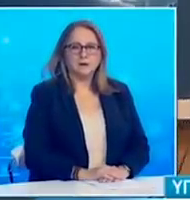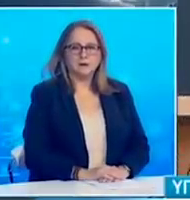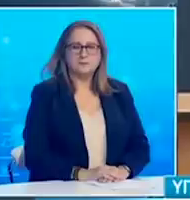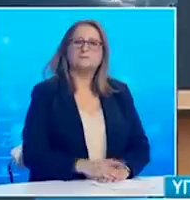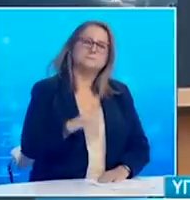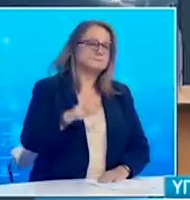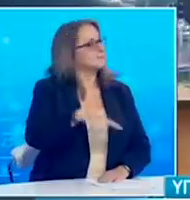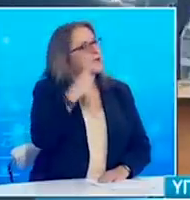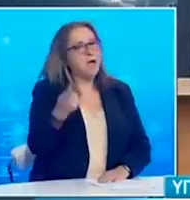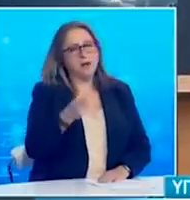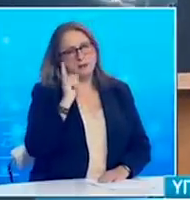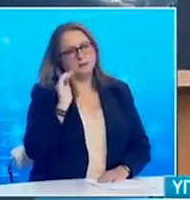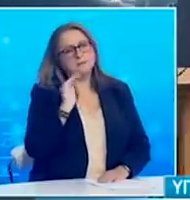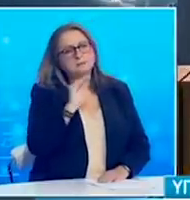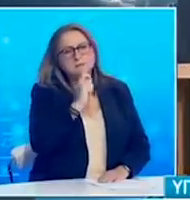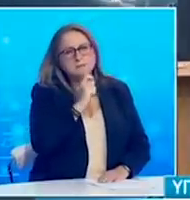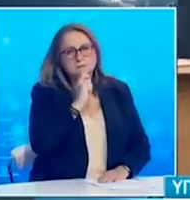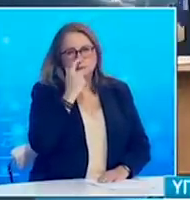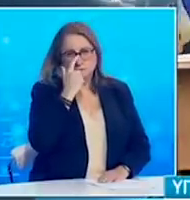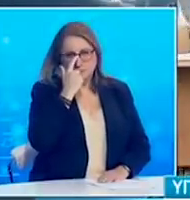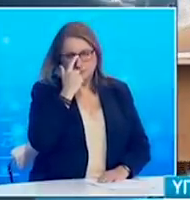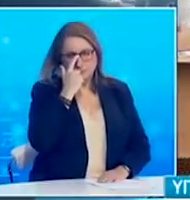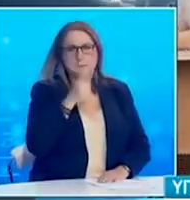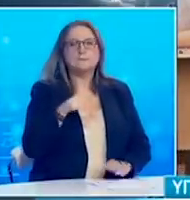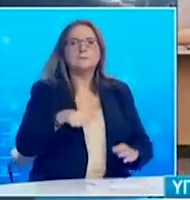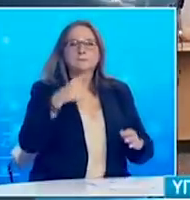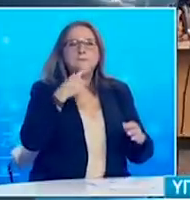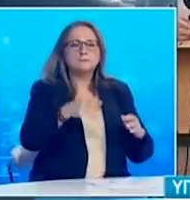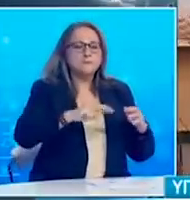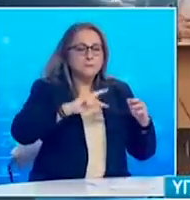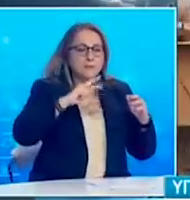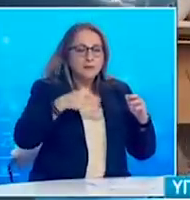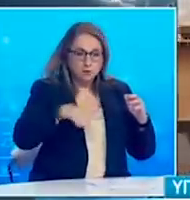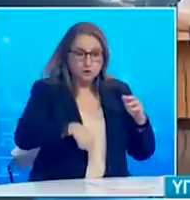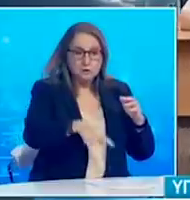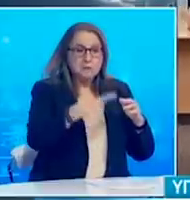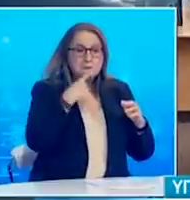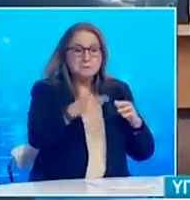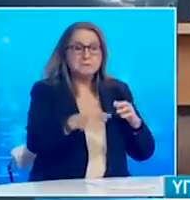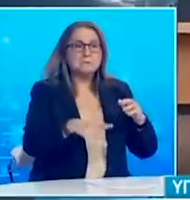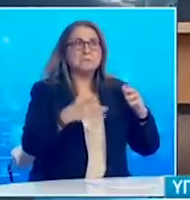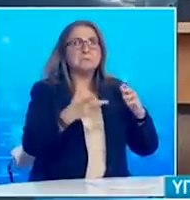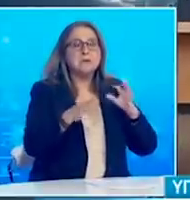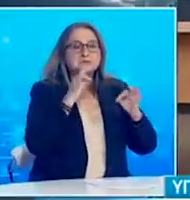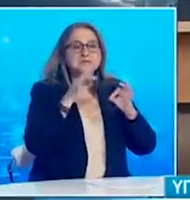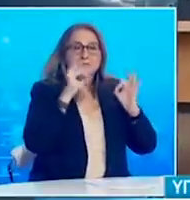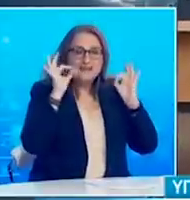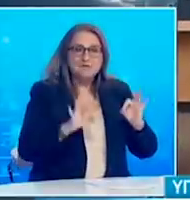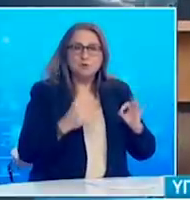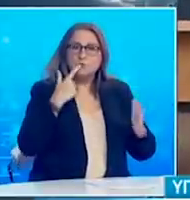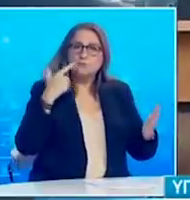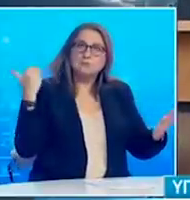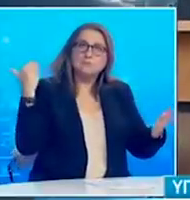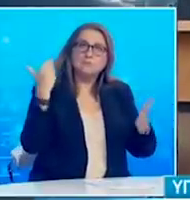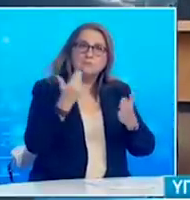Σύμφωνα με αυτά που ακούγαμε το προηγούμενο διάστημα, το δεύτερο κύμα κορονοϊού που περιμένουμε το φθινόπωρο δεν ενδιαστήκατε από την έξαρση